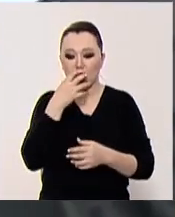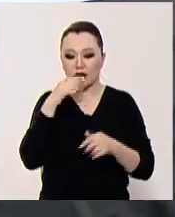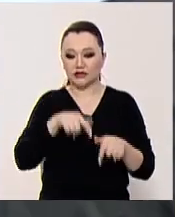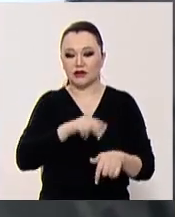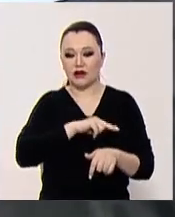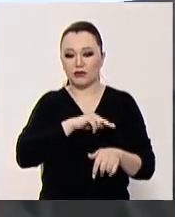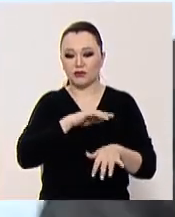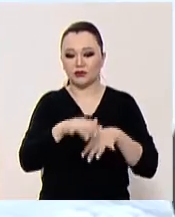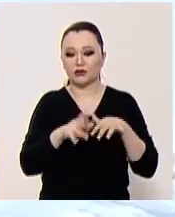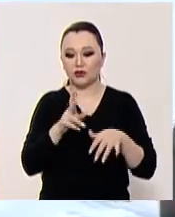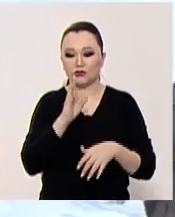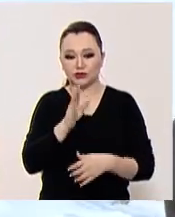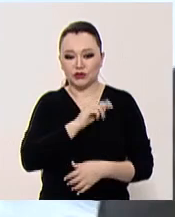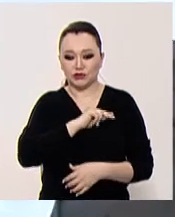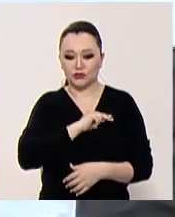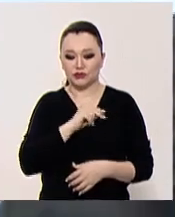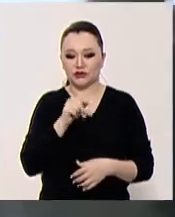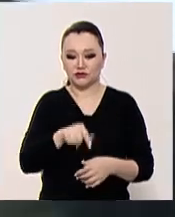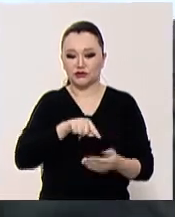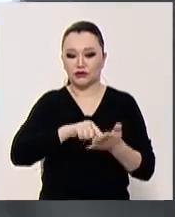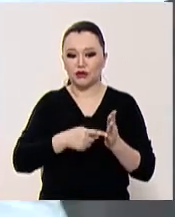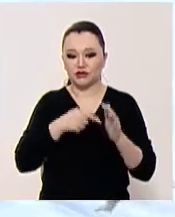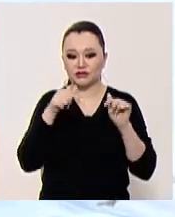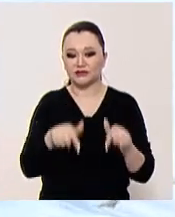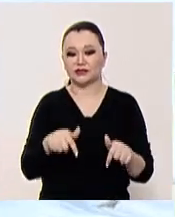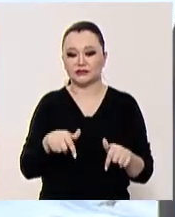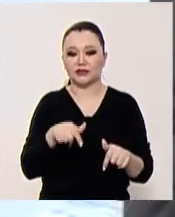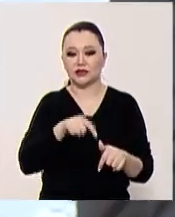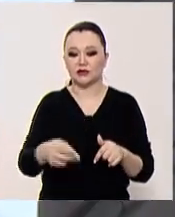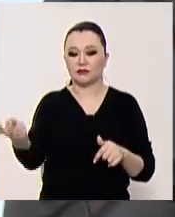работа. Кто будет работать? Здесь точка же. Они